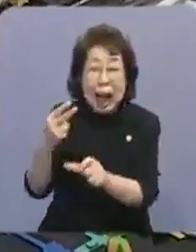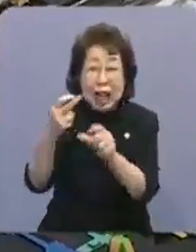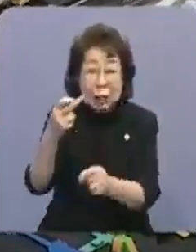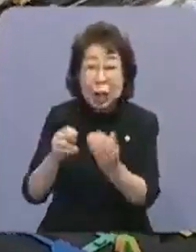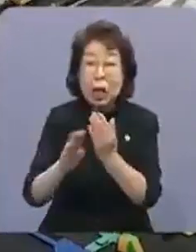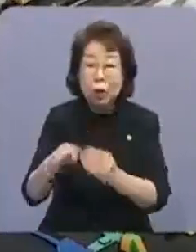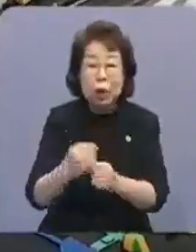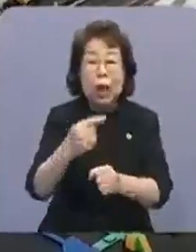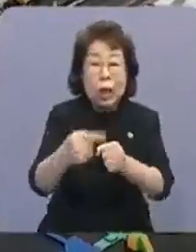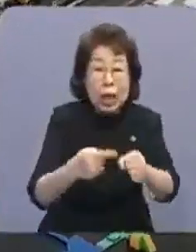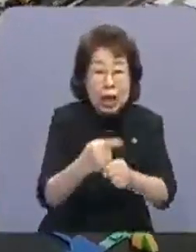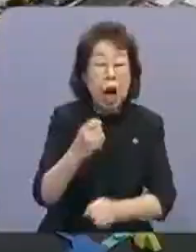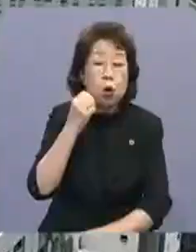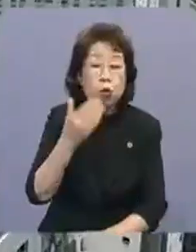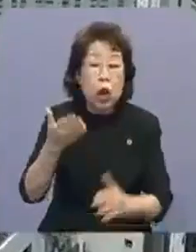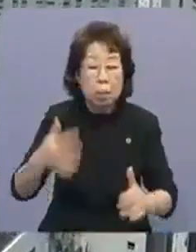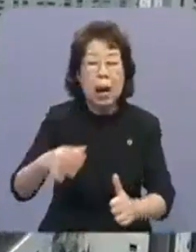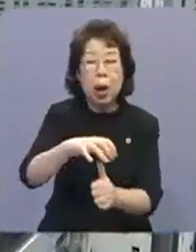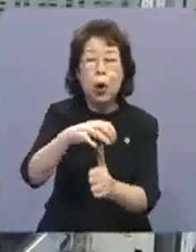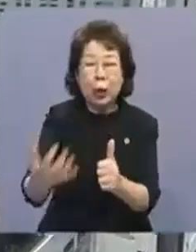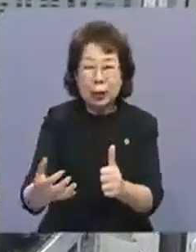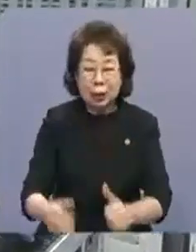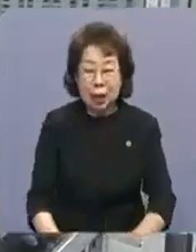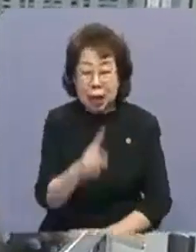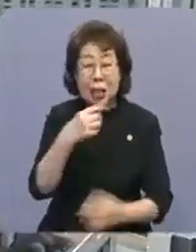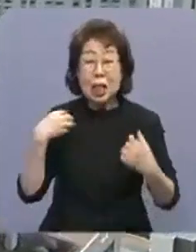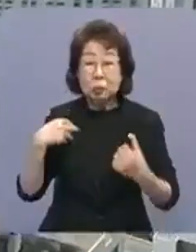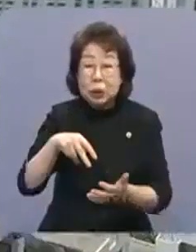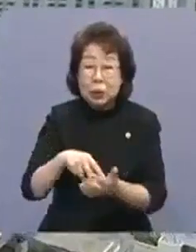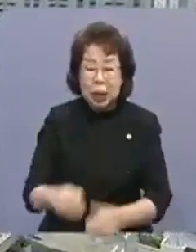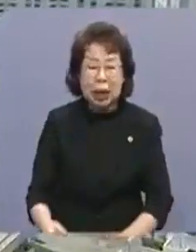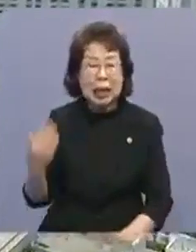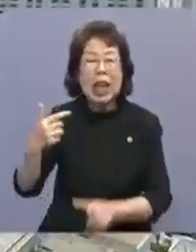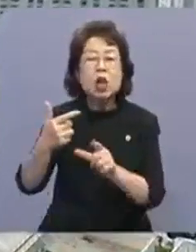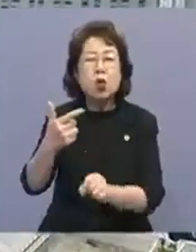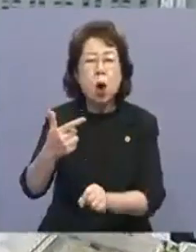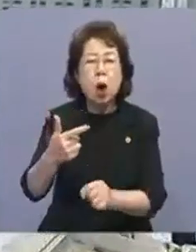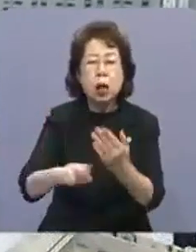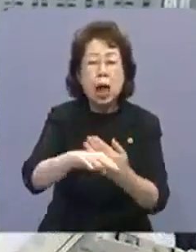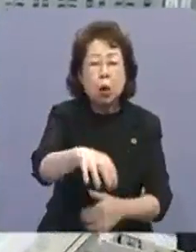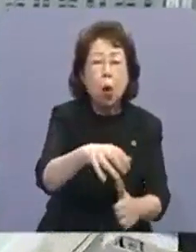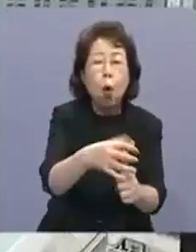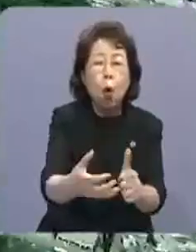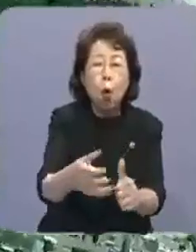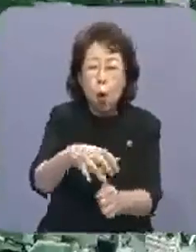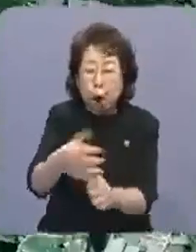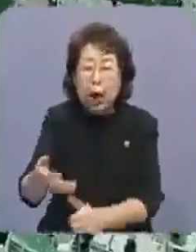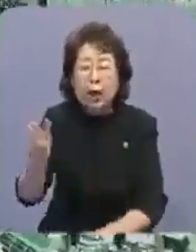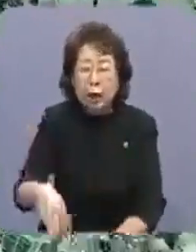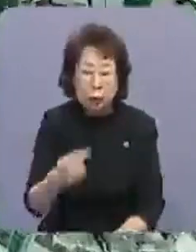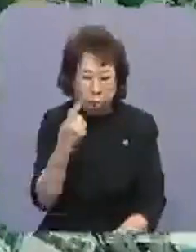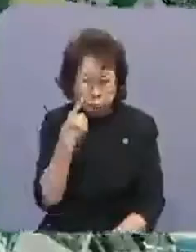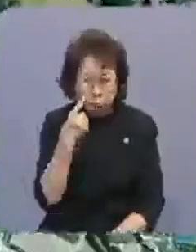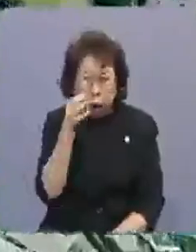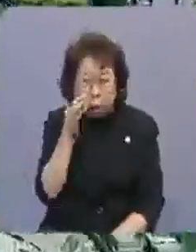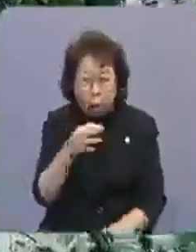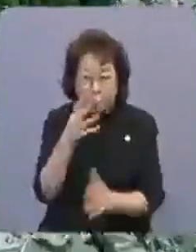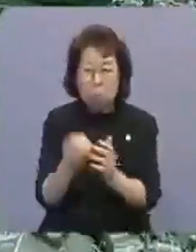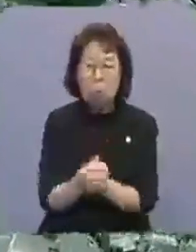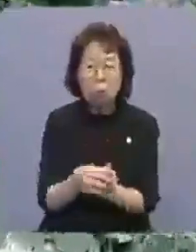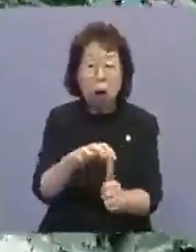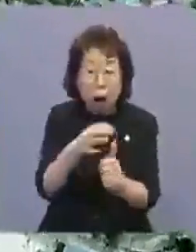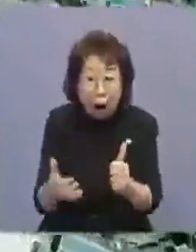이후 1년 9개월 만입니다. 국토교통부는 지난 6월 일부 지역 해제 이후 시장 상황을 지켜본 결과